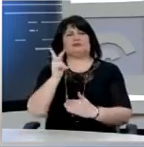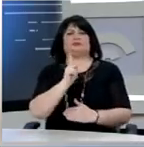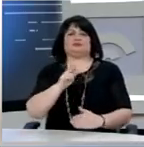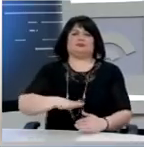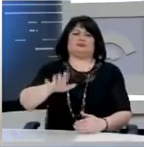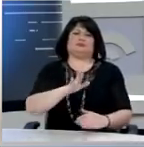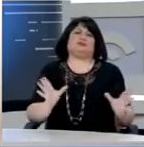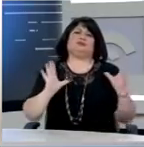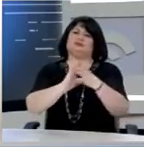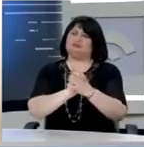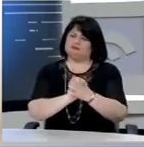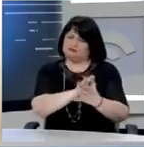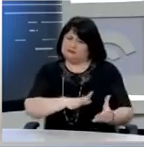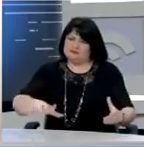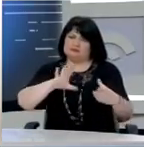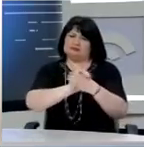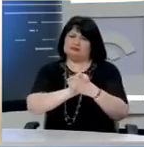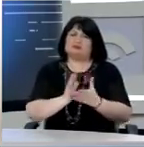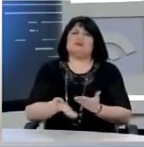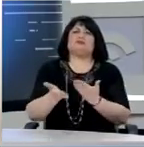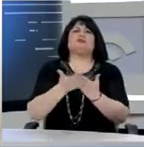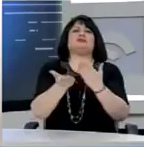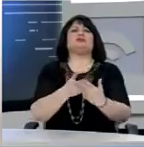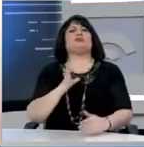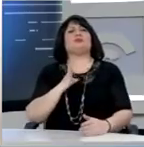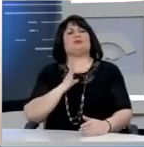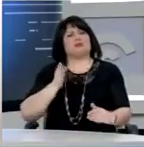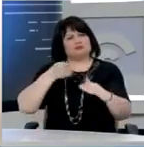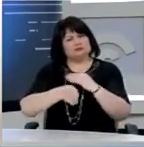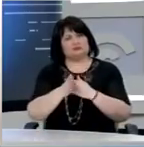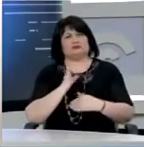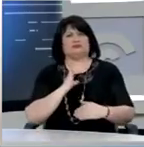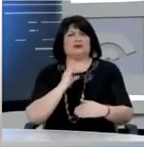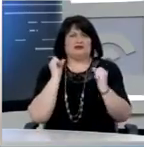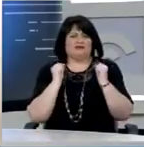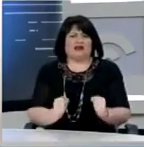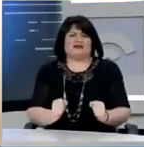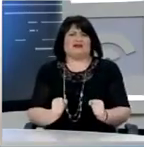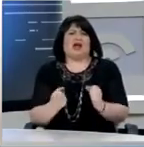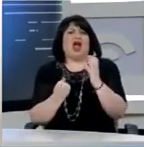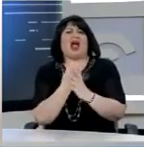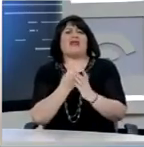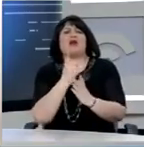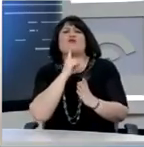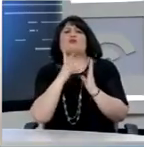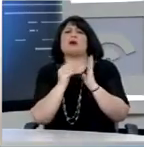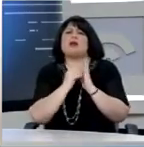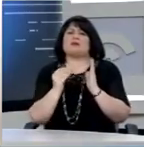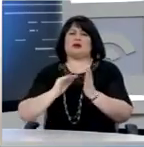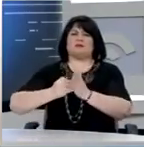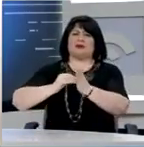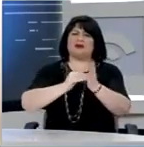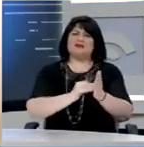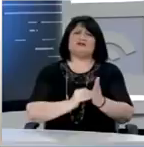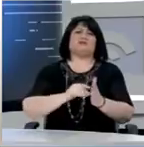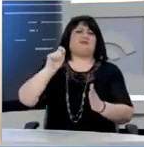συνοχή της χώρας μέσω της ενίσχυσης πρόσβασης των πολιτών σε βασικά αγαθά, όπως είναι υπηρεσίες κοινής